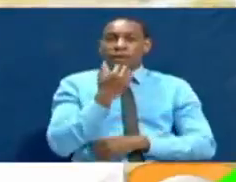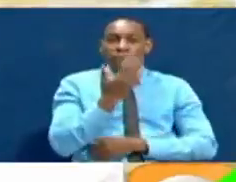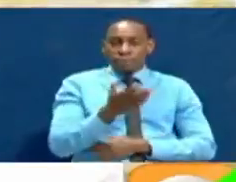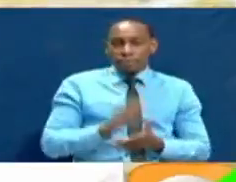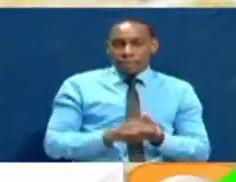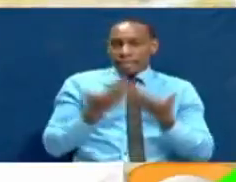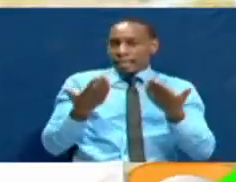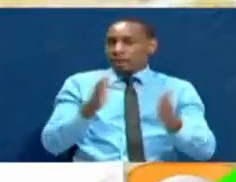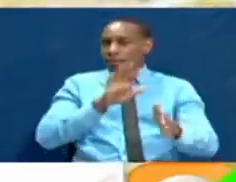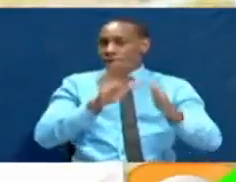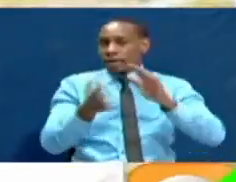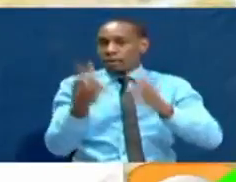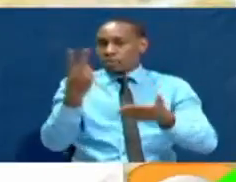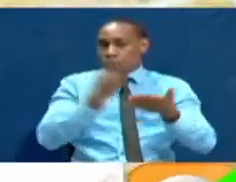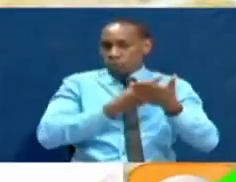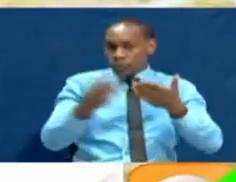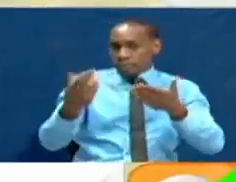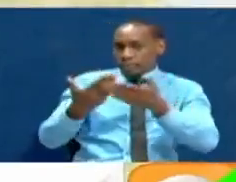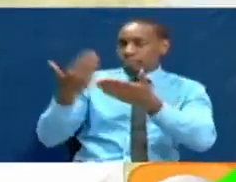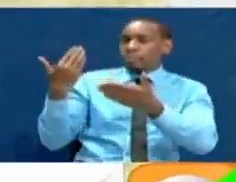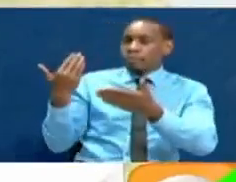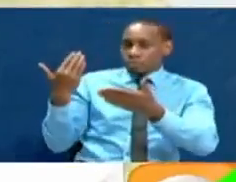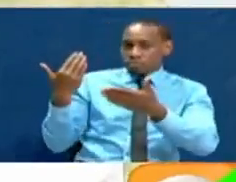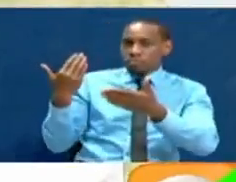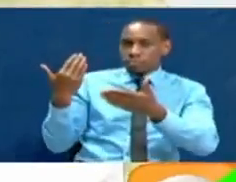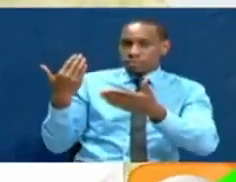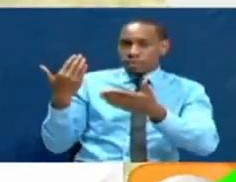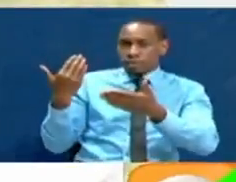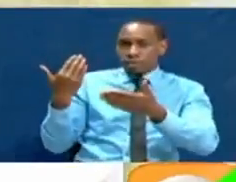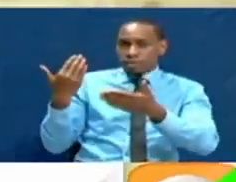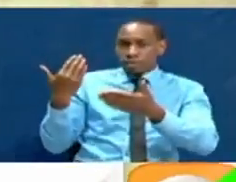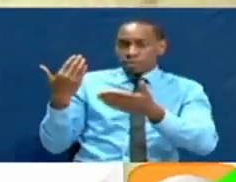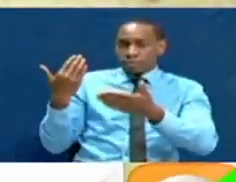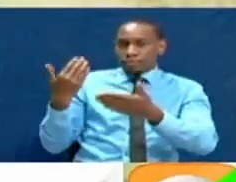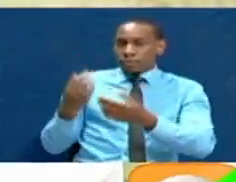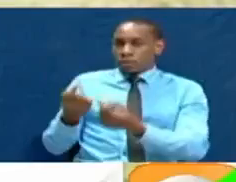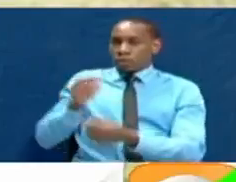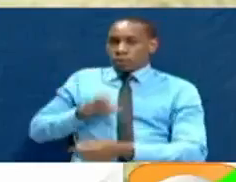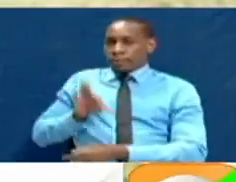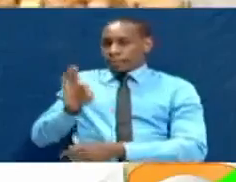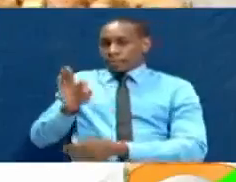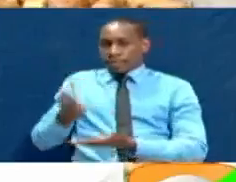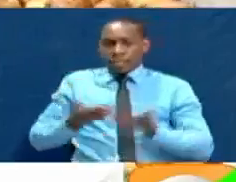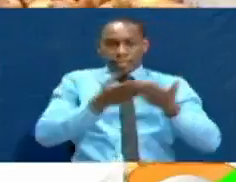Sasa karibu wiki mbili iliyopita wamepea hawa chakula.